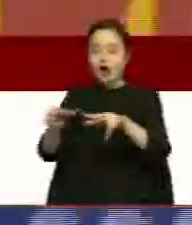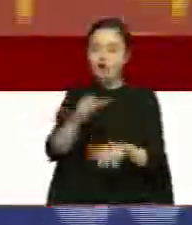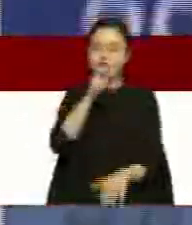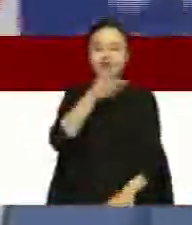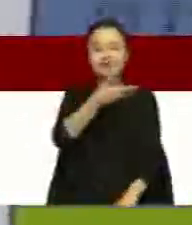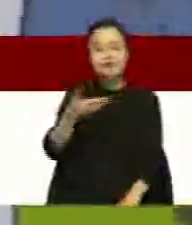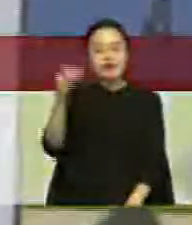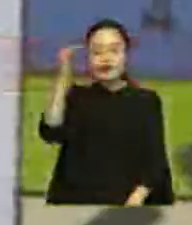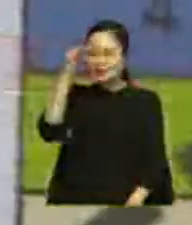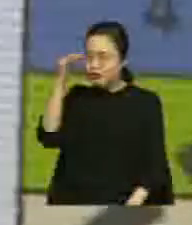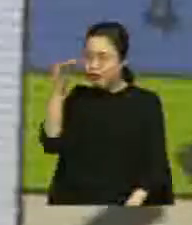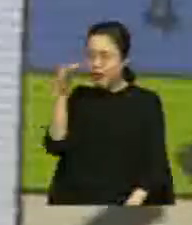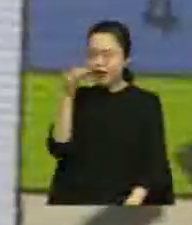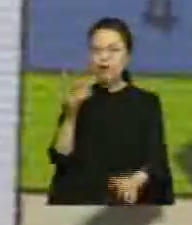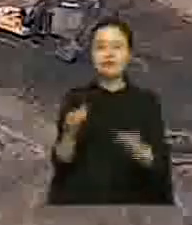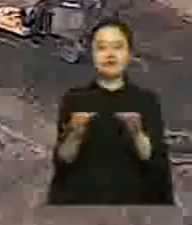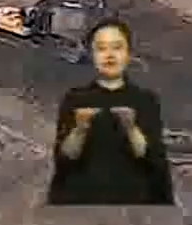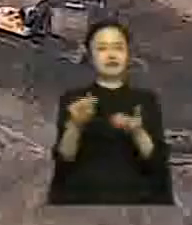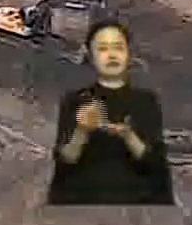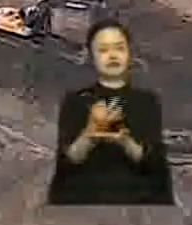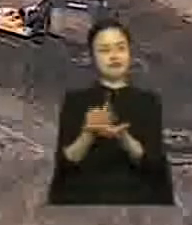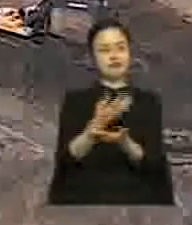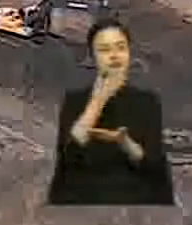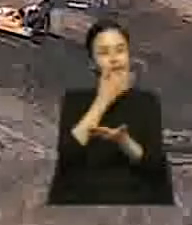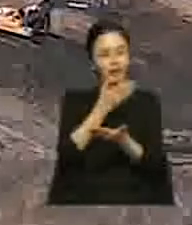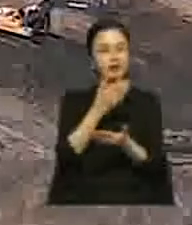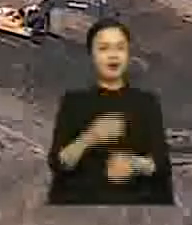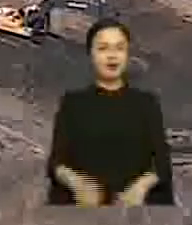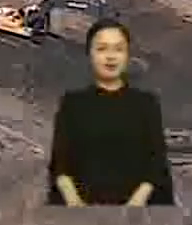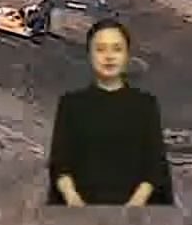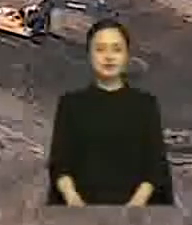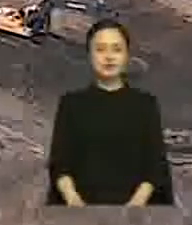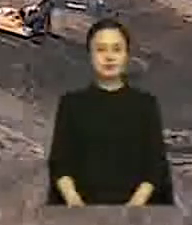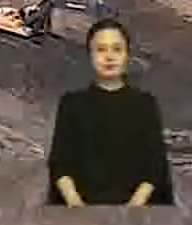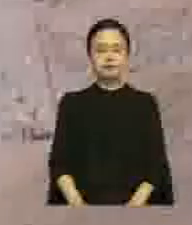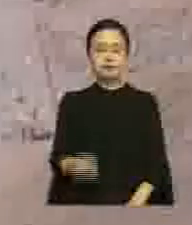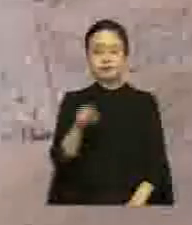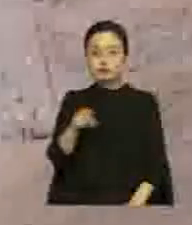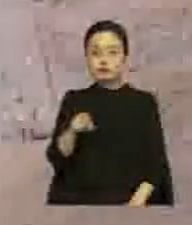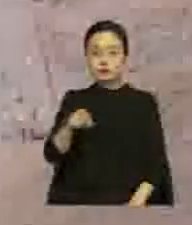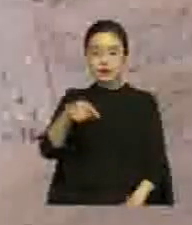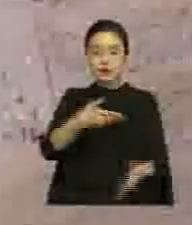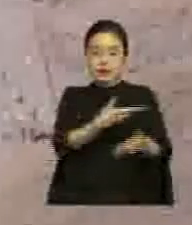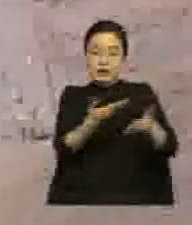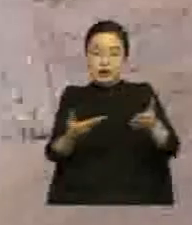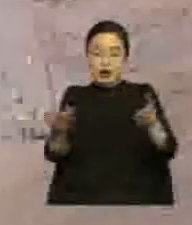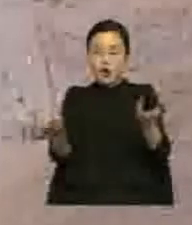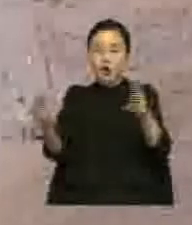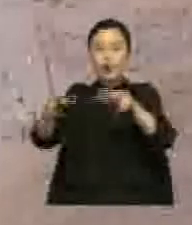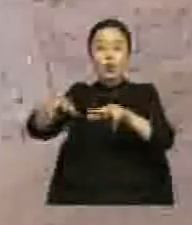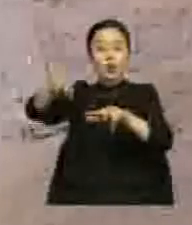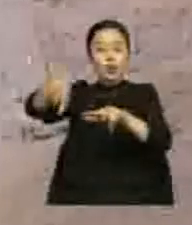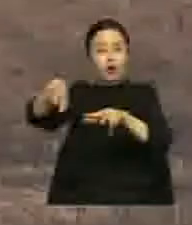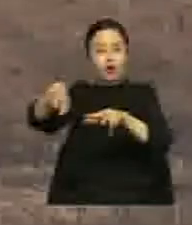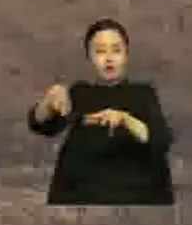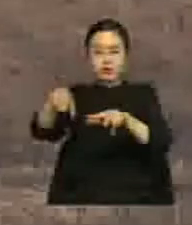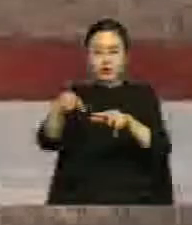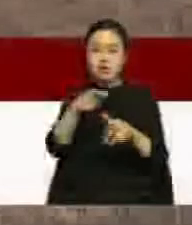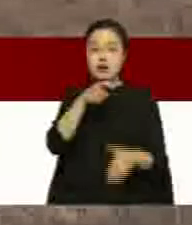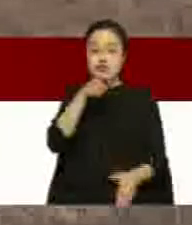것 같아요. 하지만 장지천 수변공원의 공급 원수를 두고 주민 반발이 큽니다. 시행사인